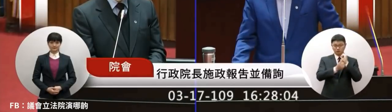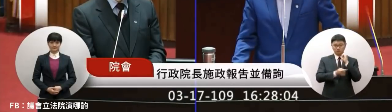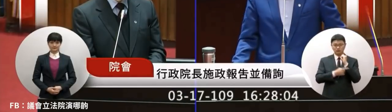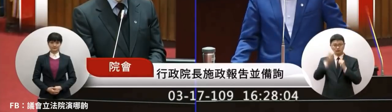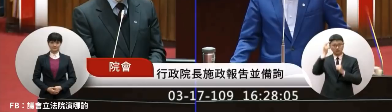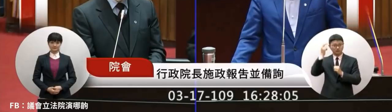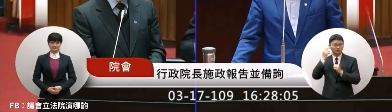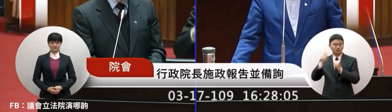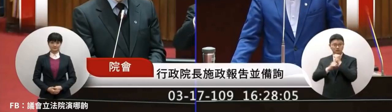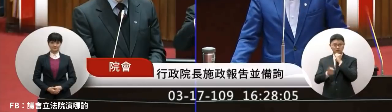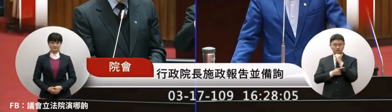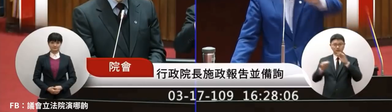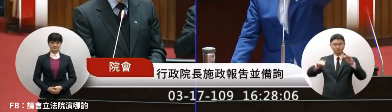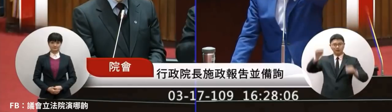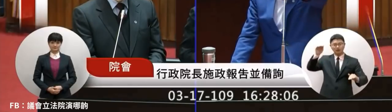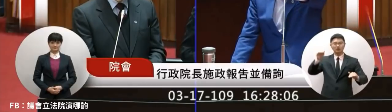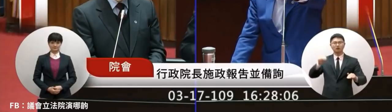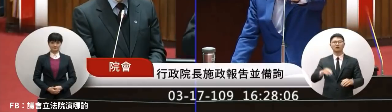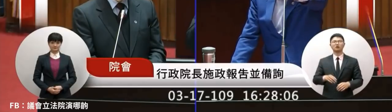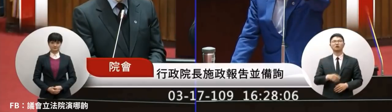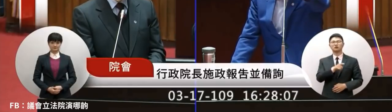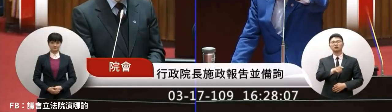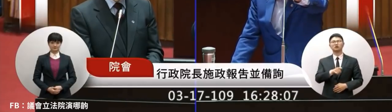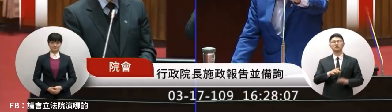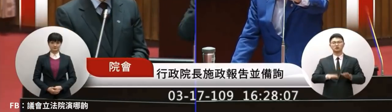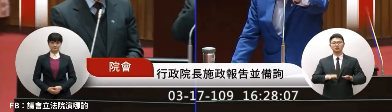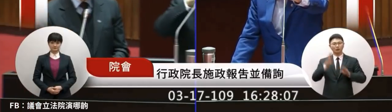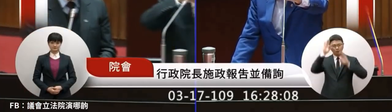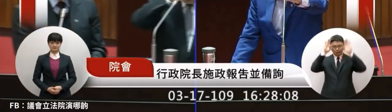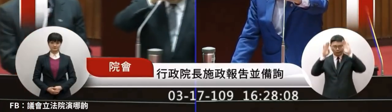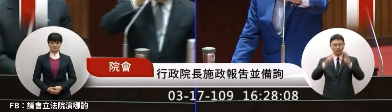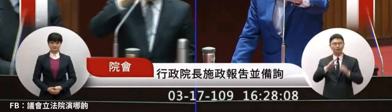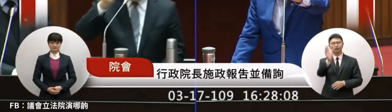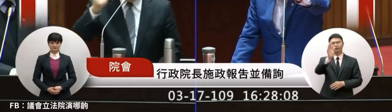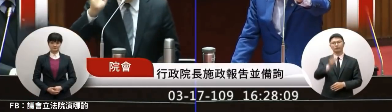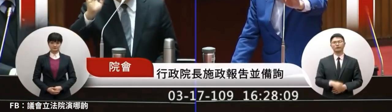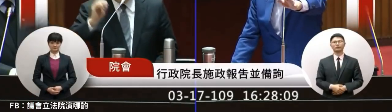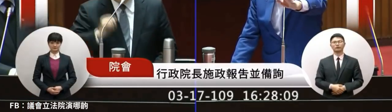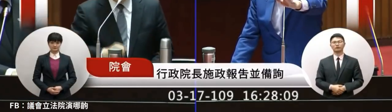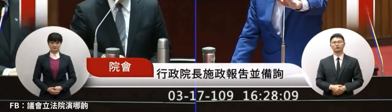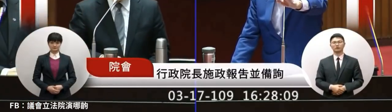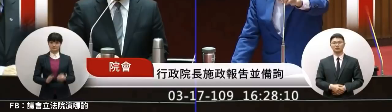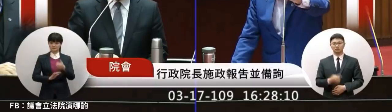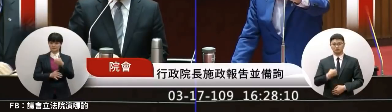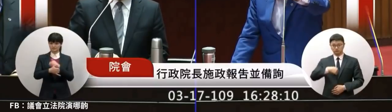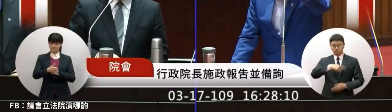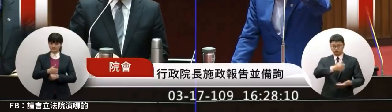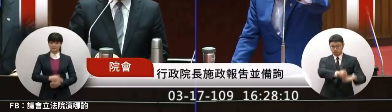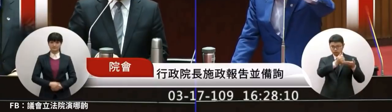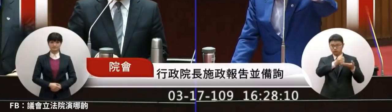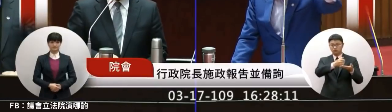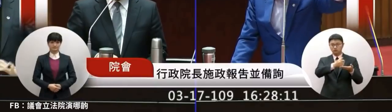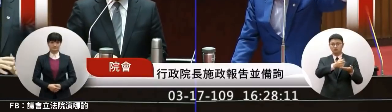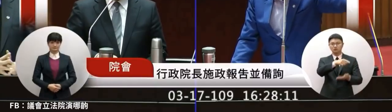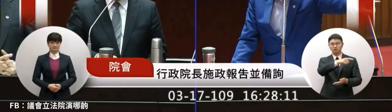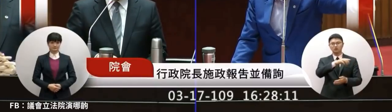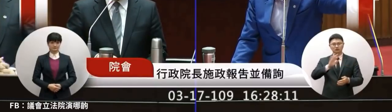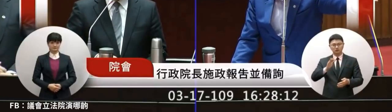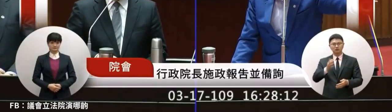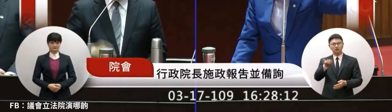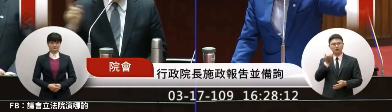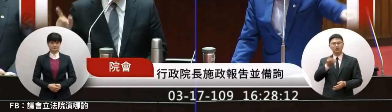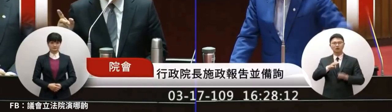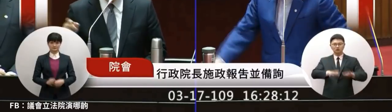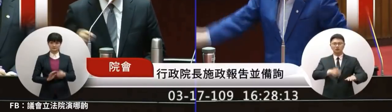高了。 这个委员， 不要去跟我鬼扯，好吗？ 委员， 我尊重你们，但是前后要一